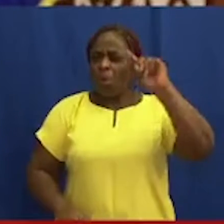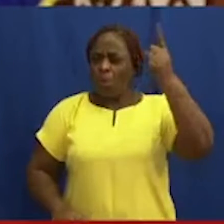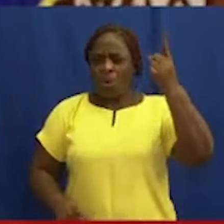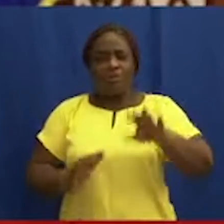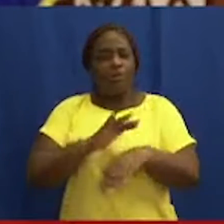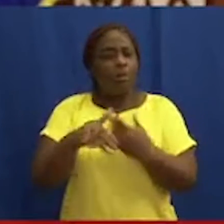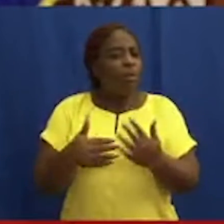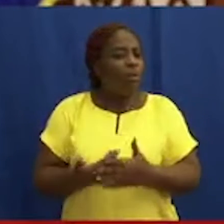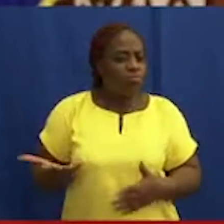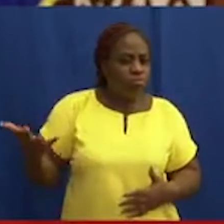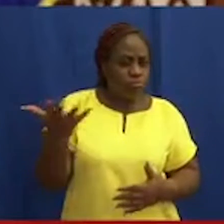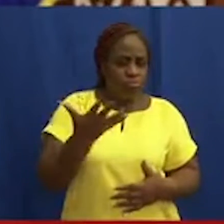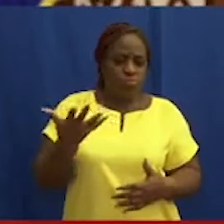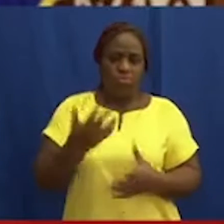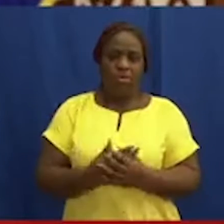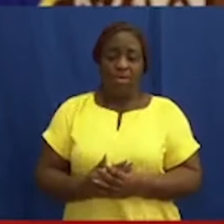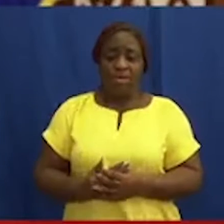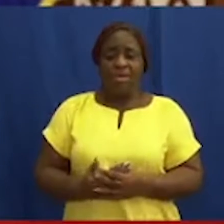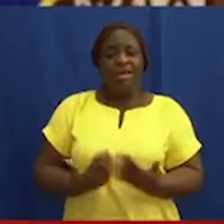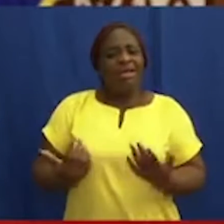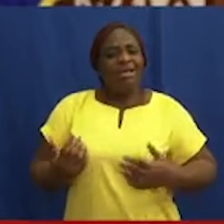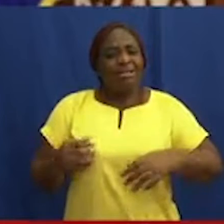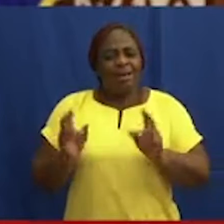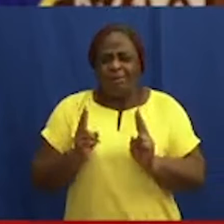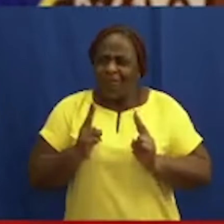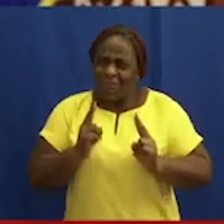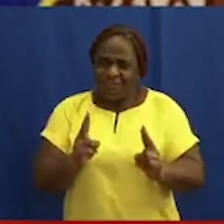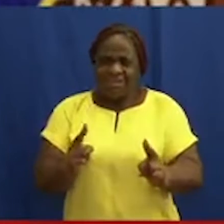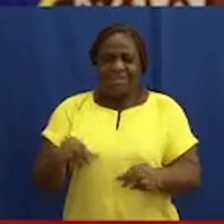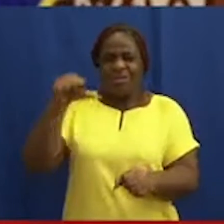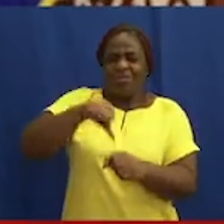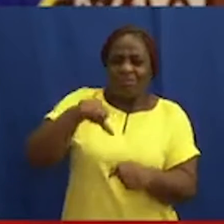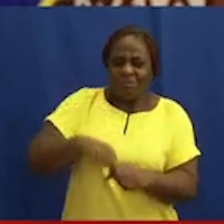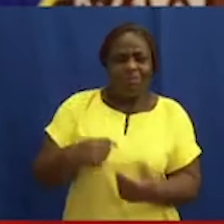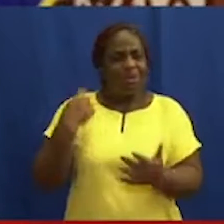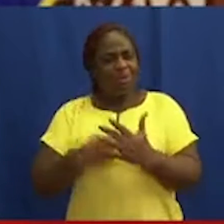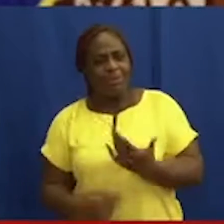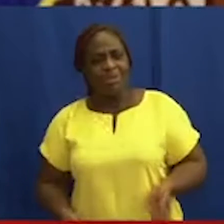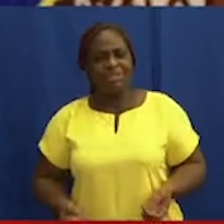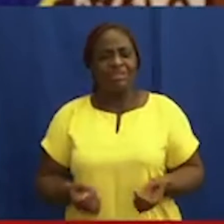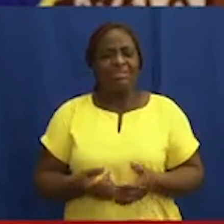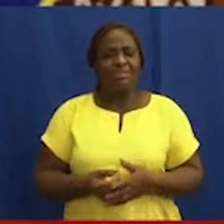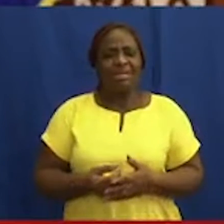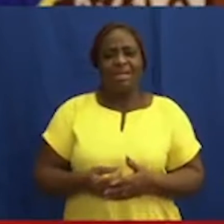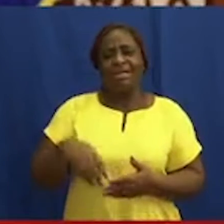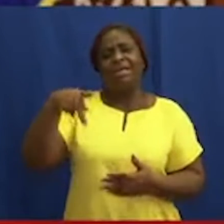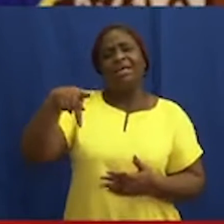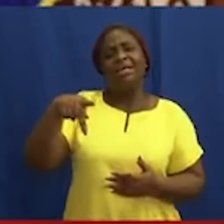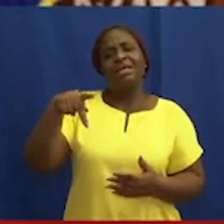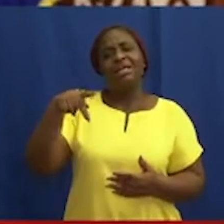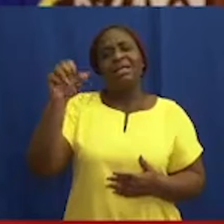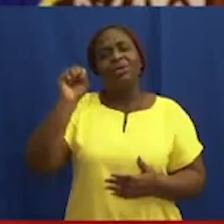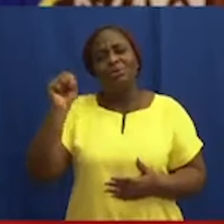cewa mun iya biyan basussukan mu kuma mun tsaya daidai da zamu iya biyan basussukan mu nan gaba.